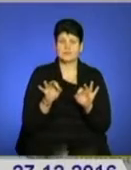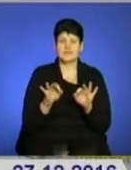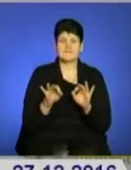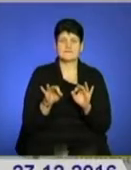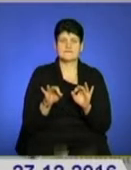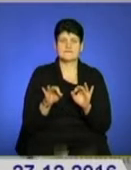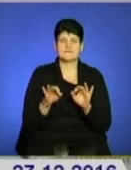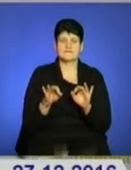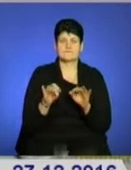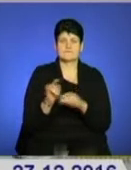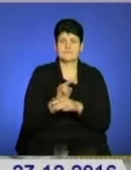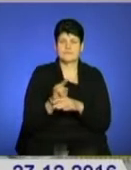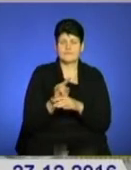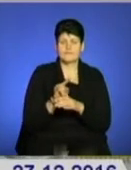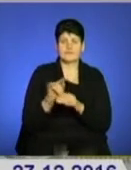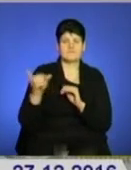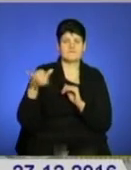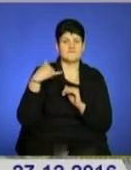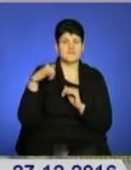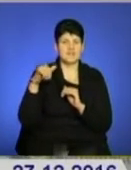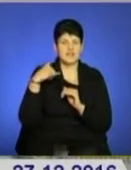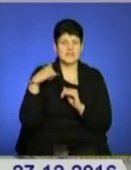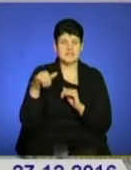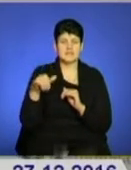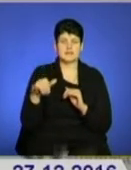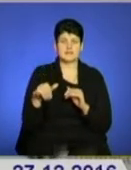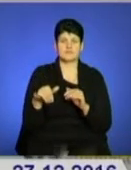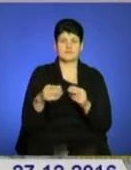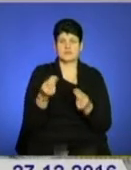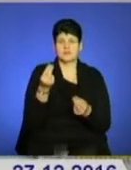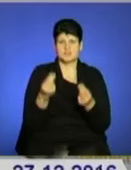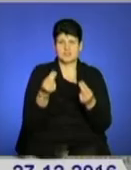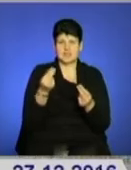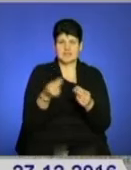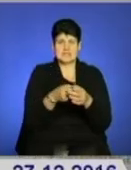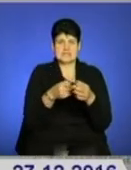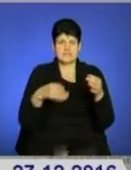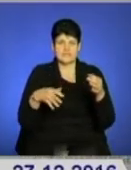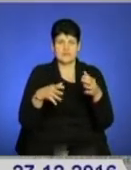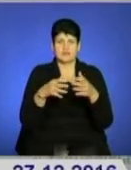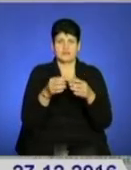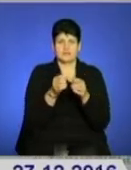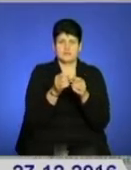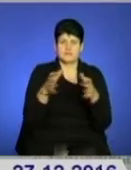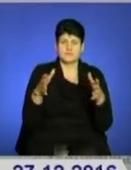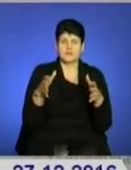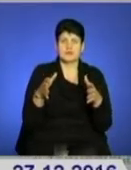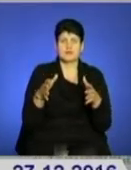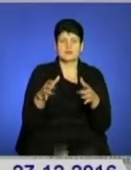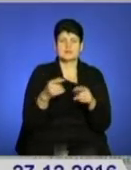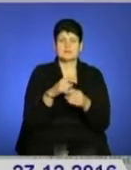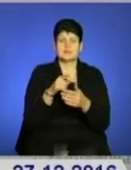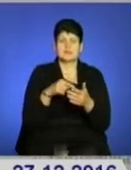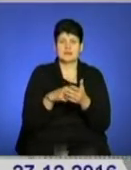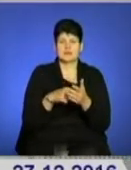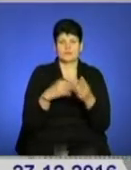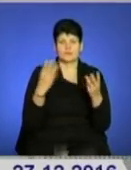викликів, пустощів з піротехнічними виробами, а також поведінку у побуті з питань пожежної